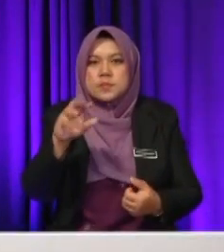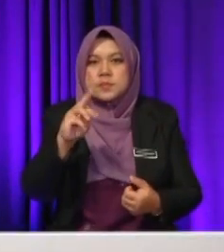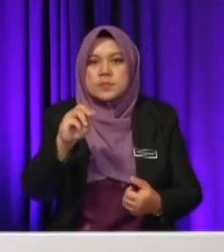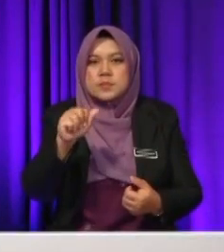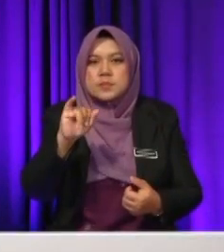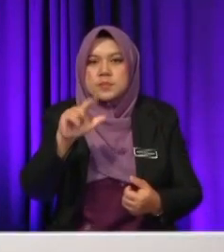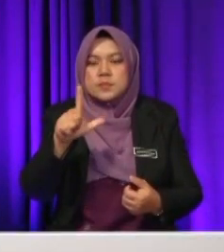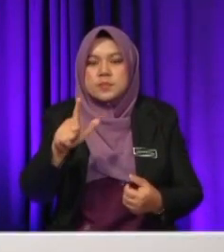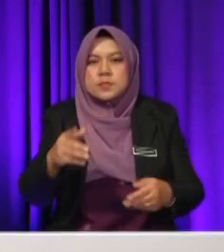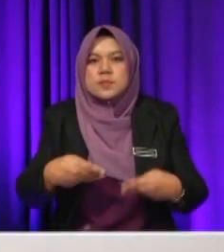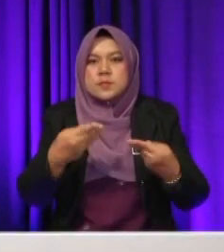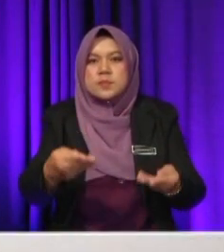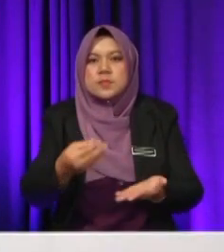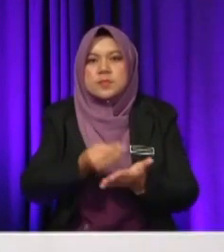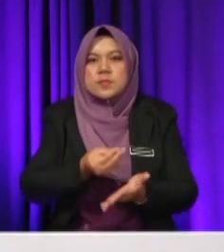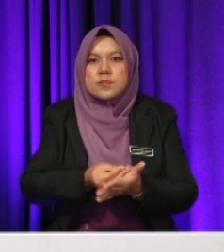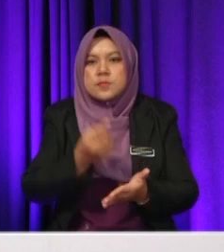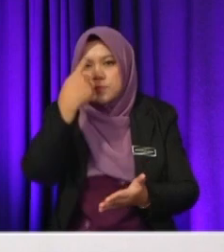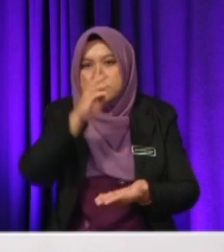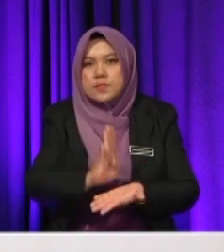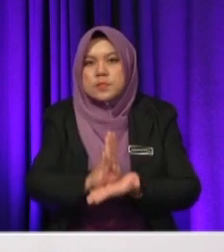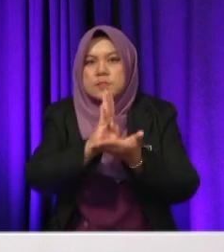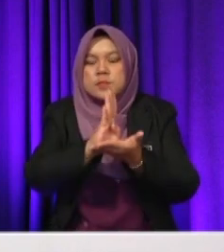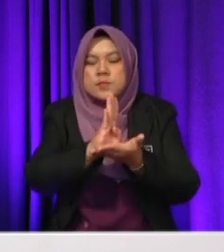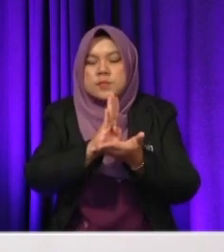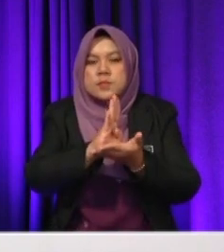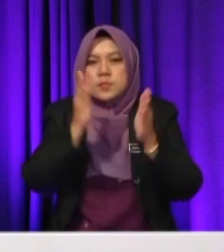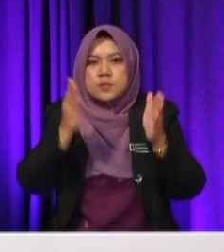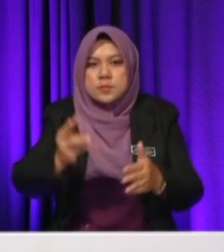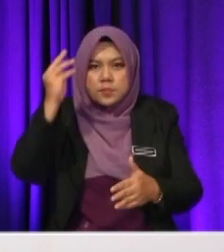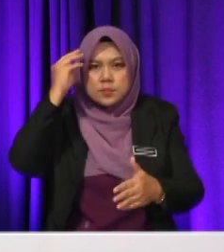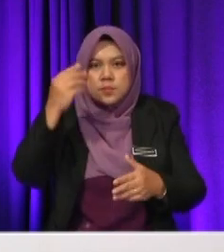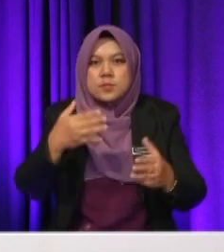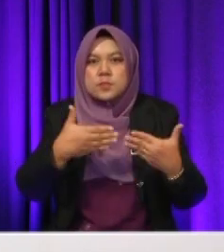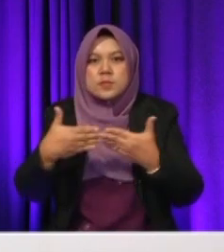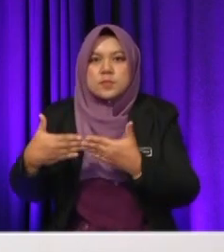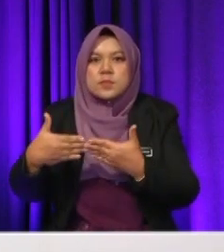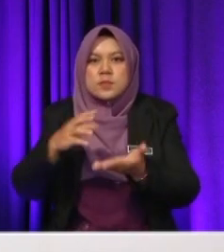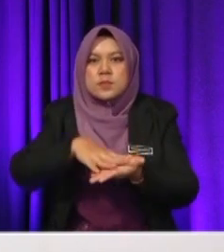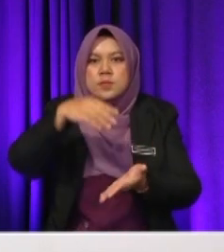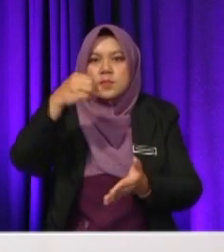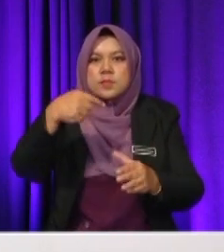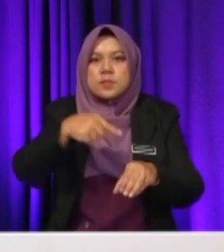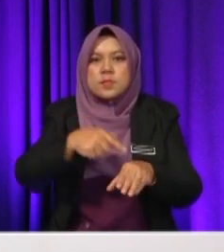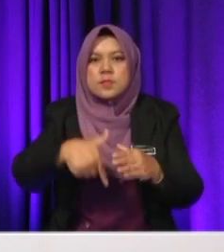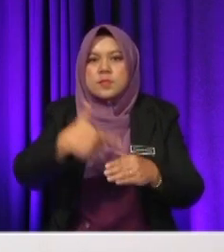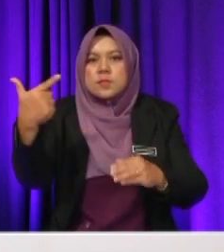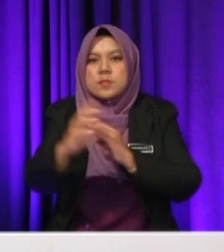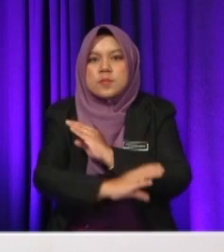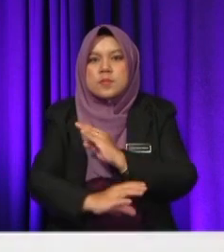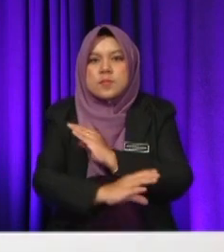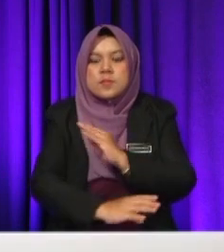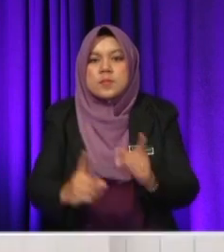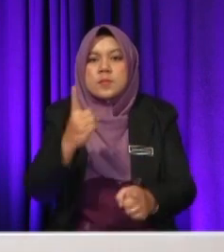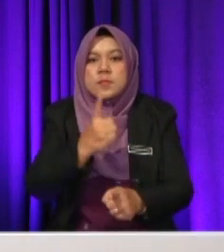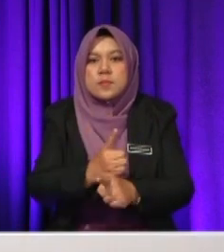dana bagi membantu orang Melayu melanjutkan pelajaran ke luar negara betul atau salah